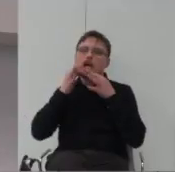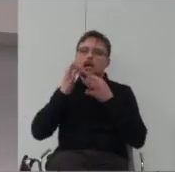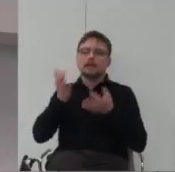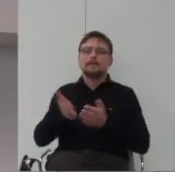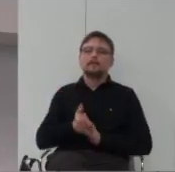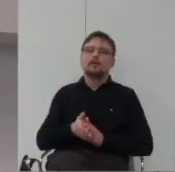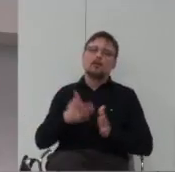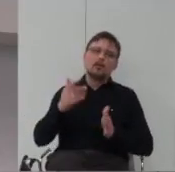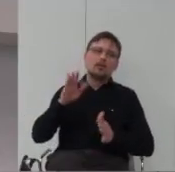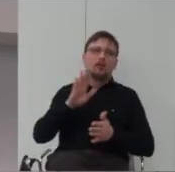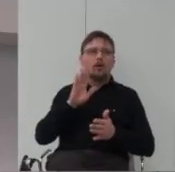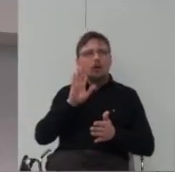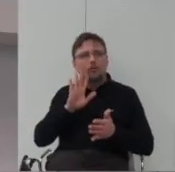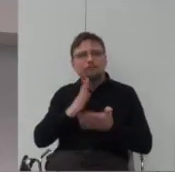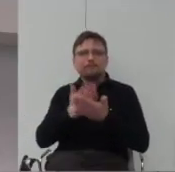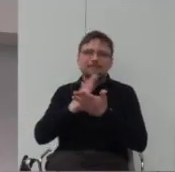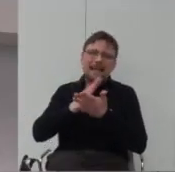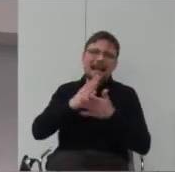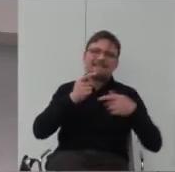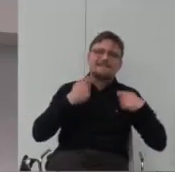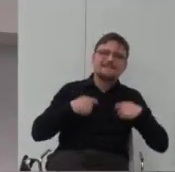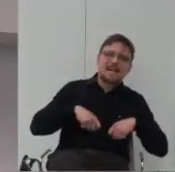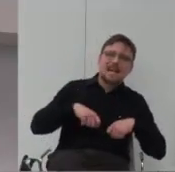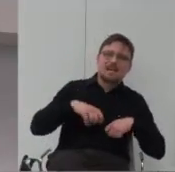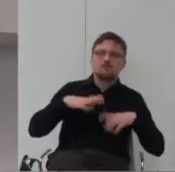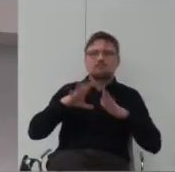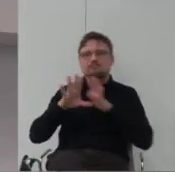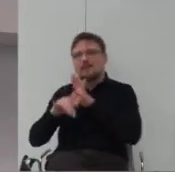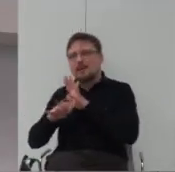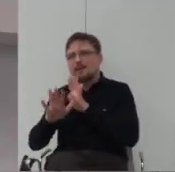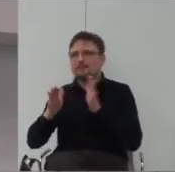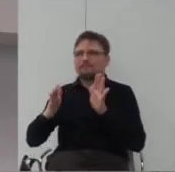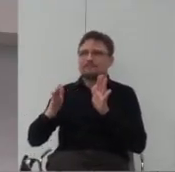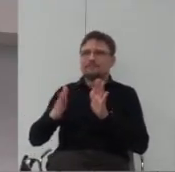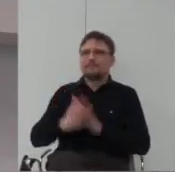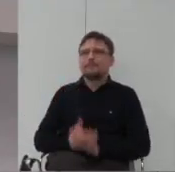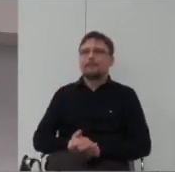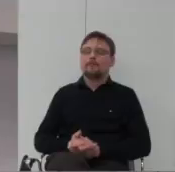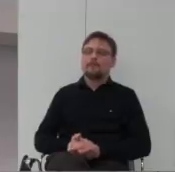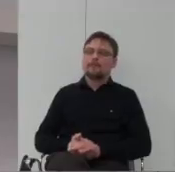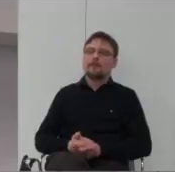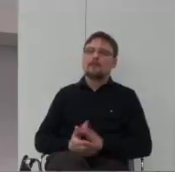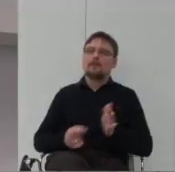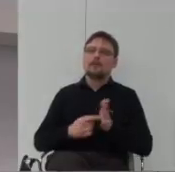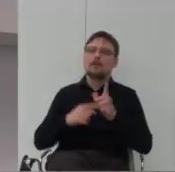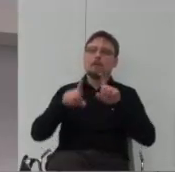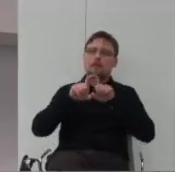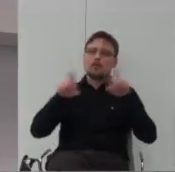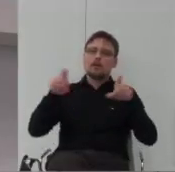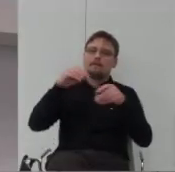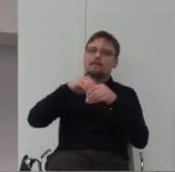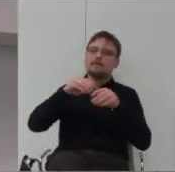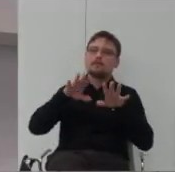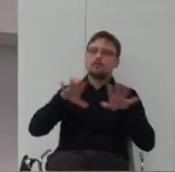były zmuszone do emigracji na południe. To było coś pomiędzy wsią a miastem.